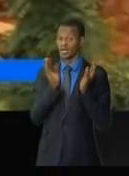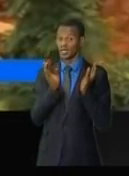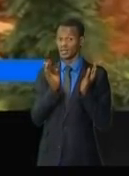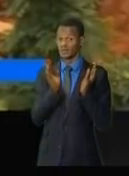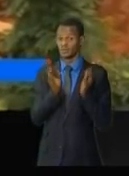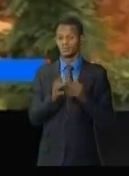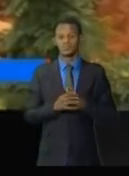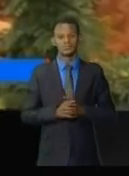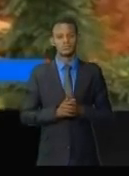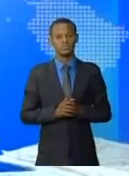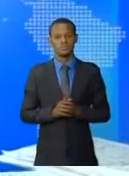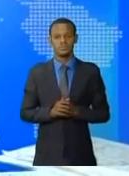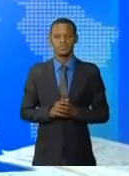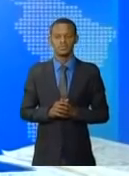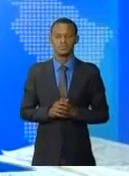tirée.